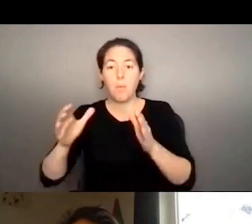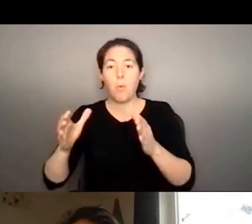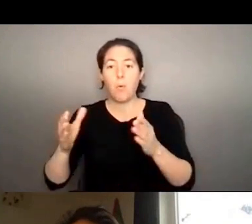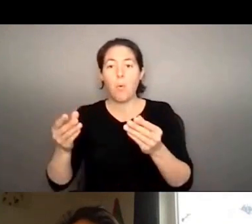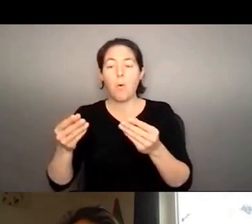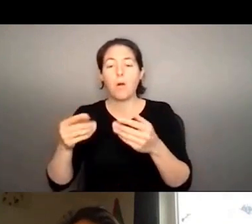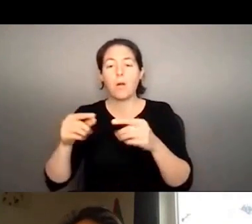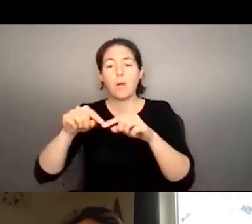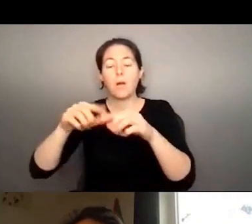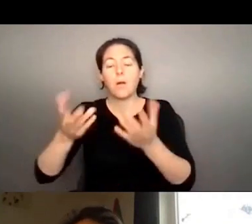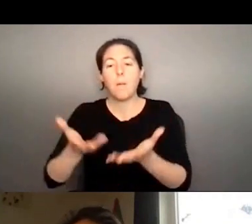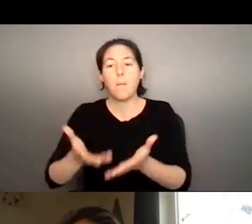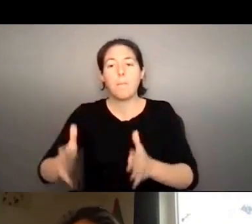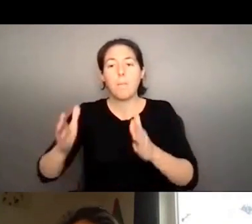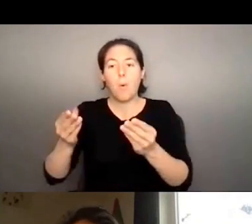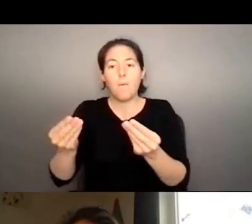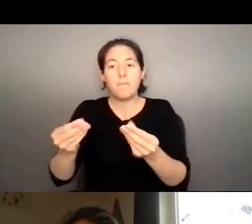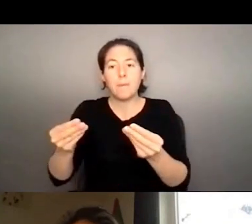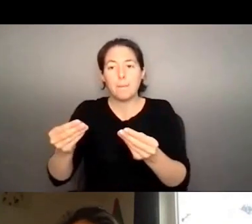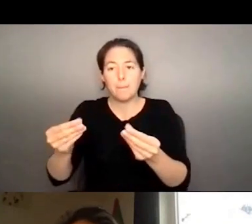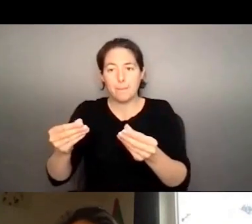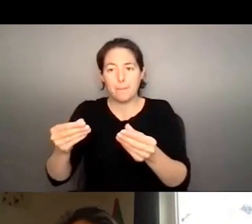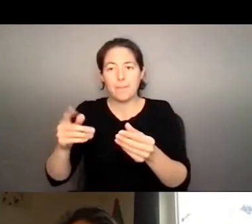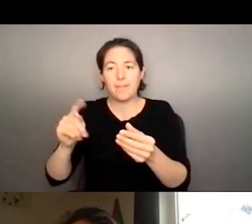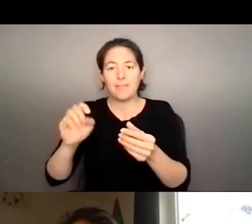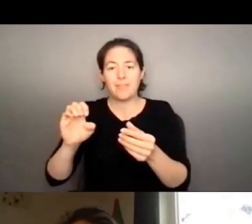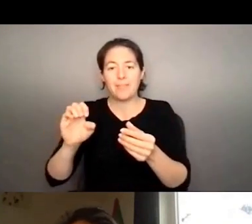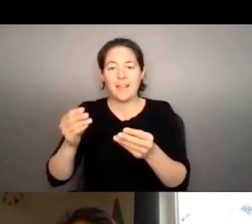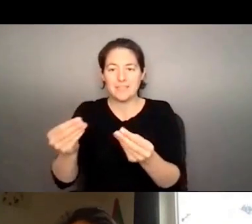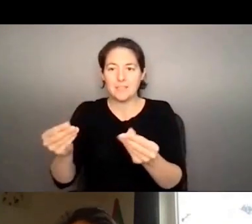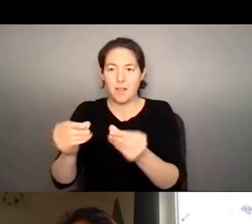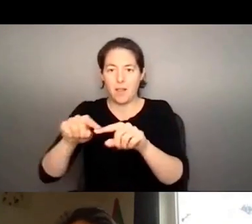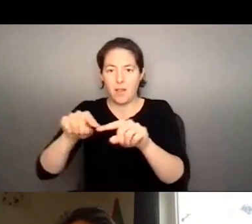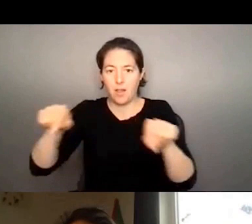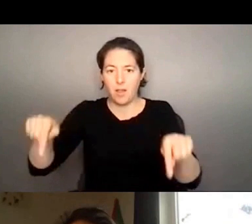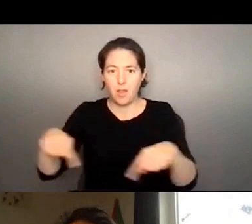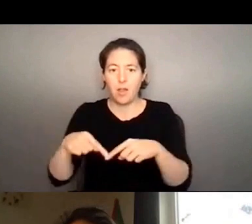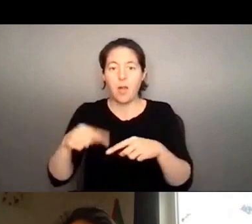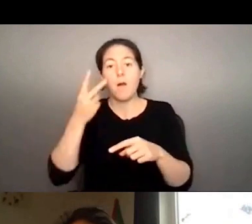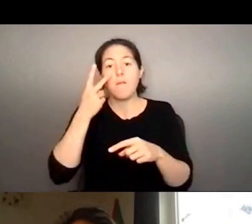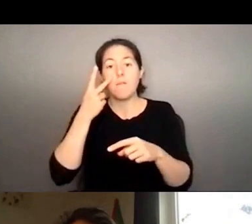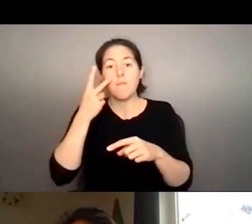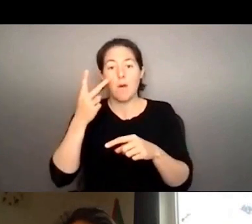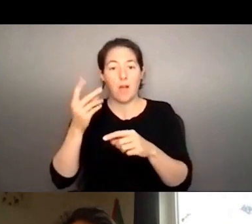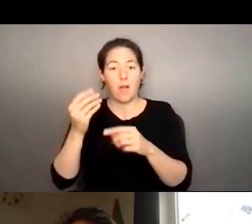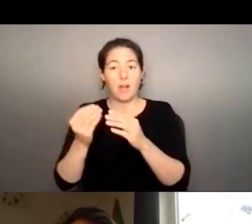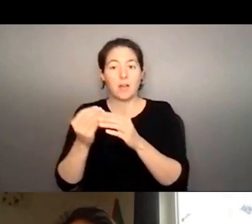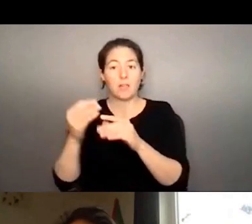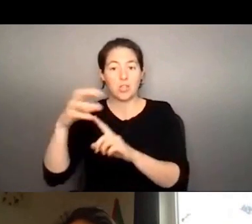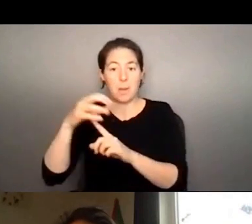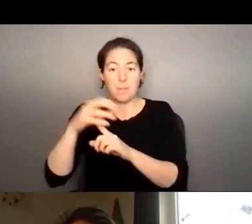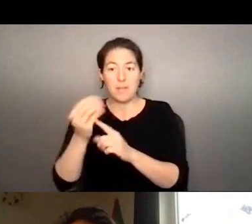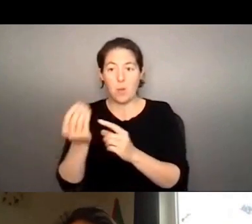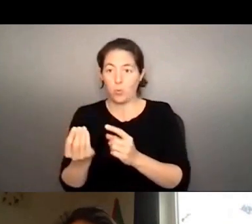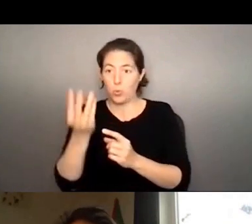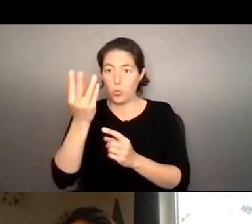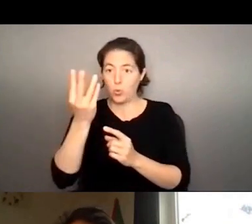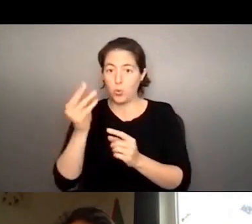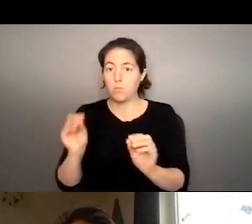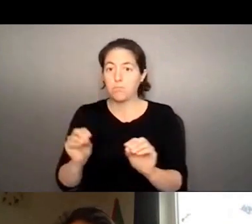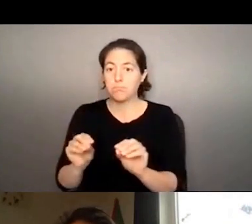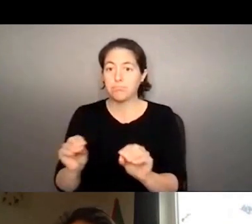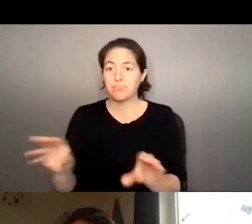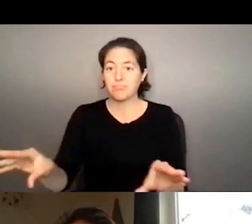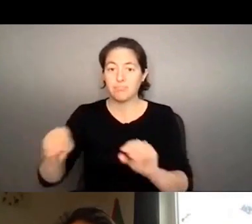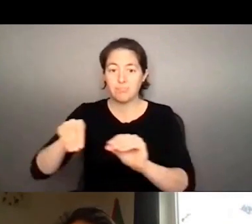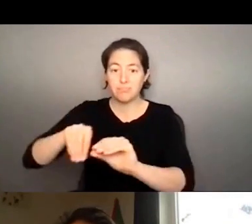par exemple. Puis ce qui est intéressant ici, c'est qu'on voit les champignons sortir sur le dessus, mais ils vont aussi sortir sur le côté. Puis ils